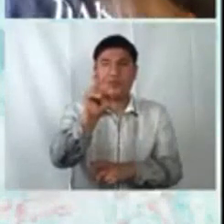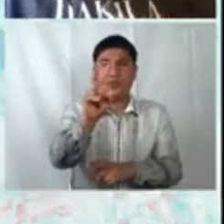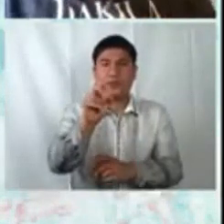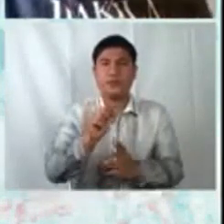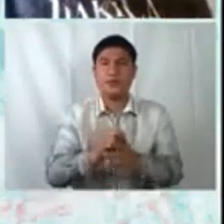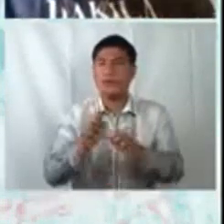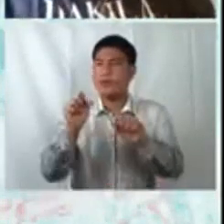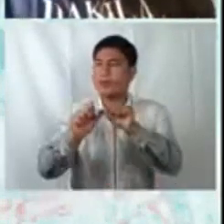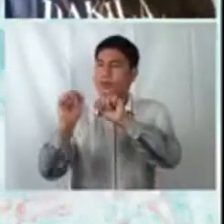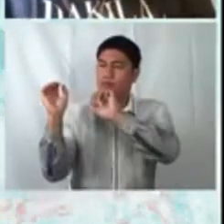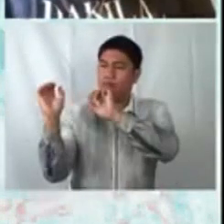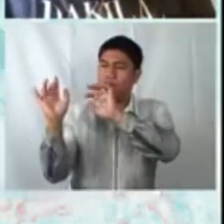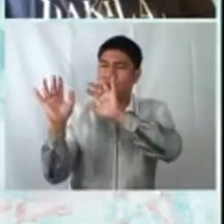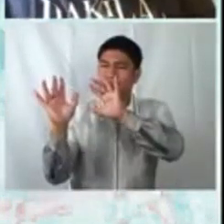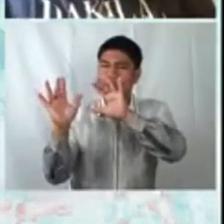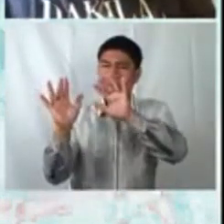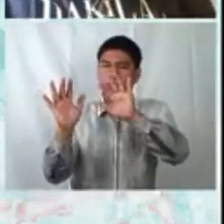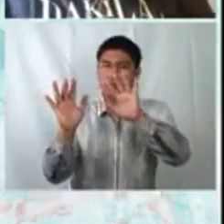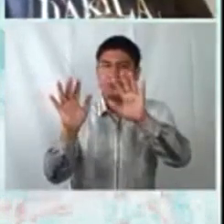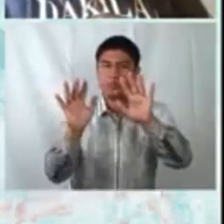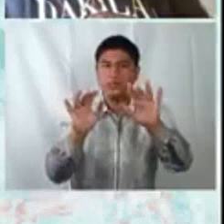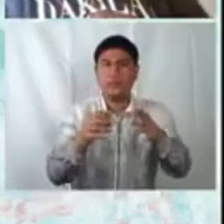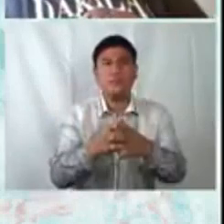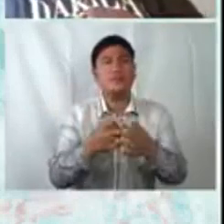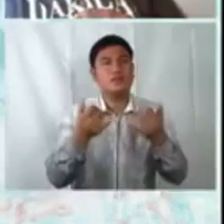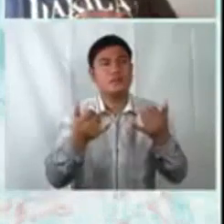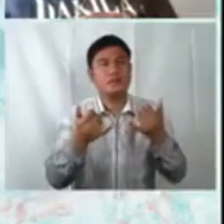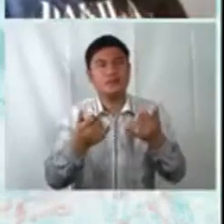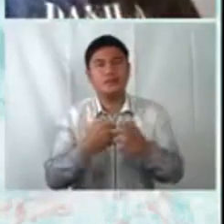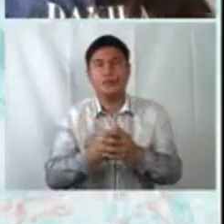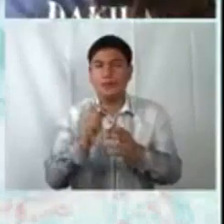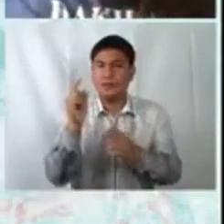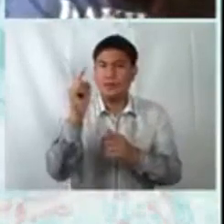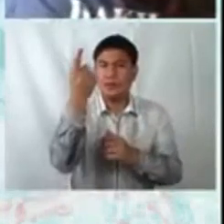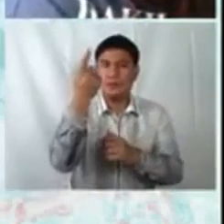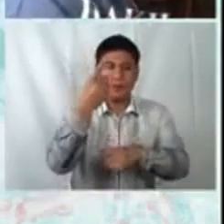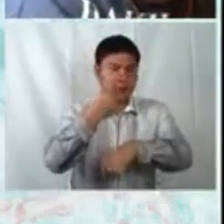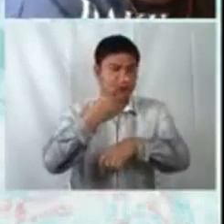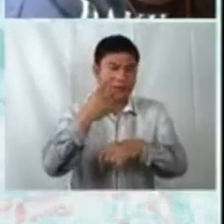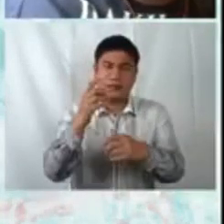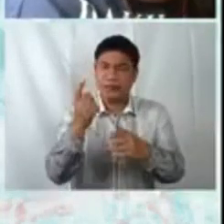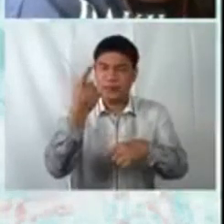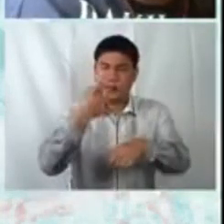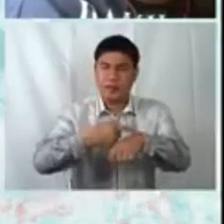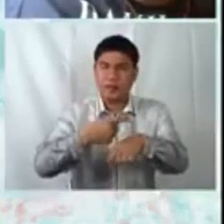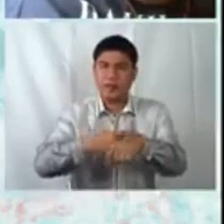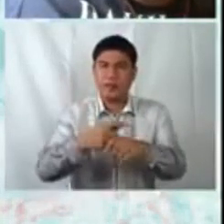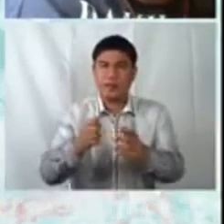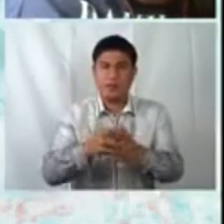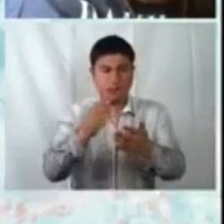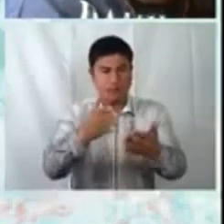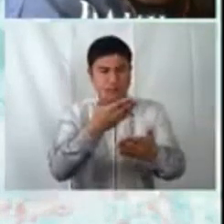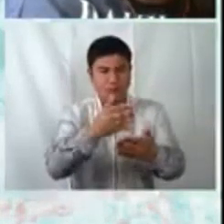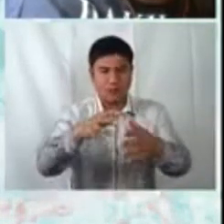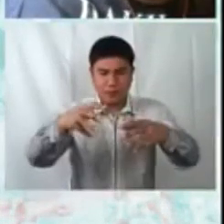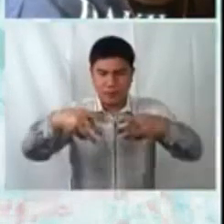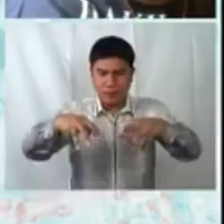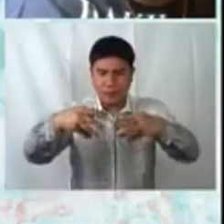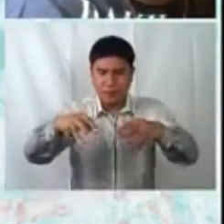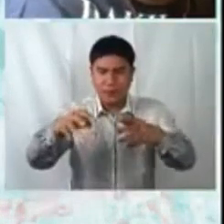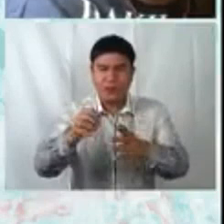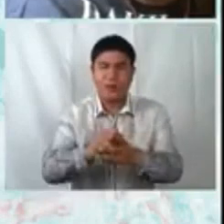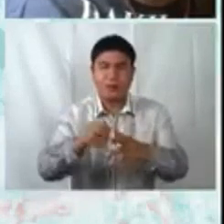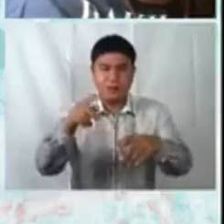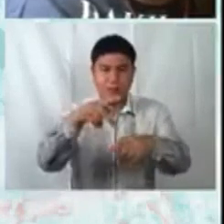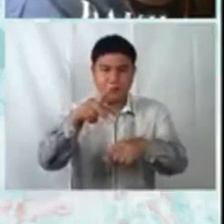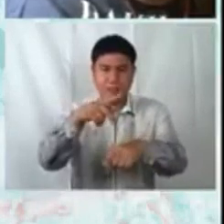sila doon. Now, of course, yan dyan yung unang pagkakataon na pinatugtog yung Marcha Pilipina Magdalo na